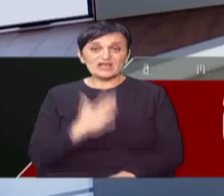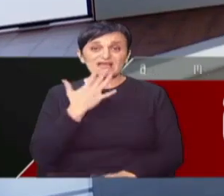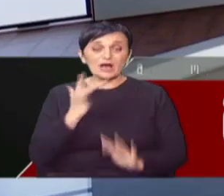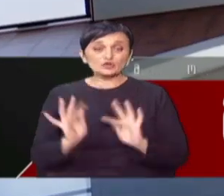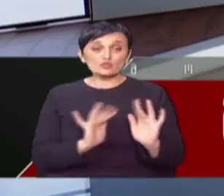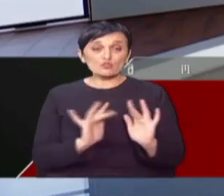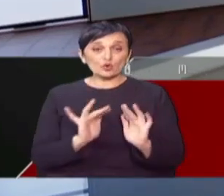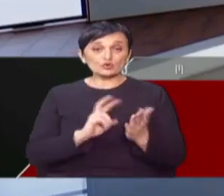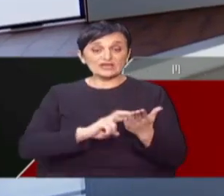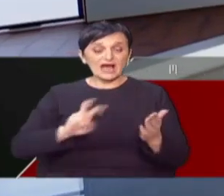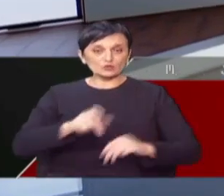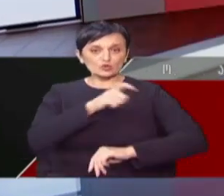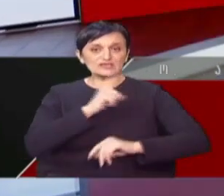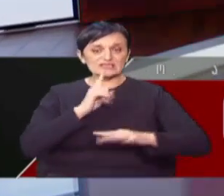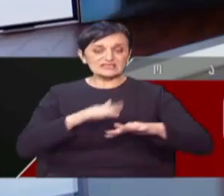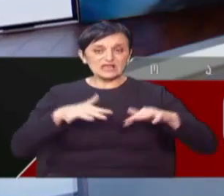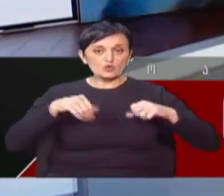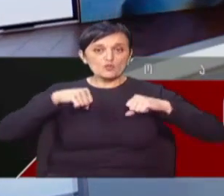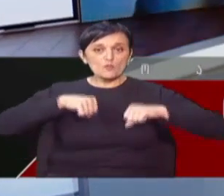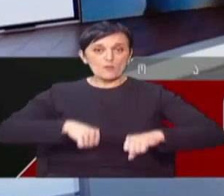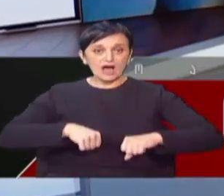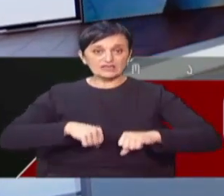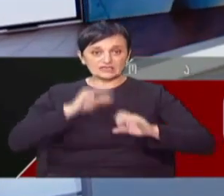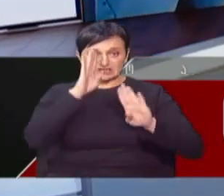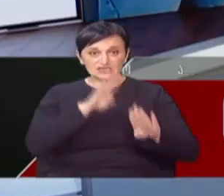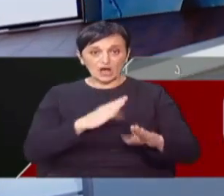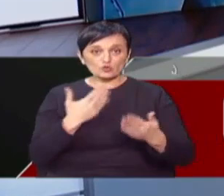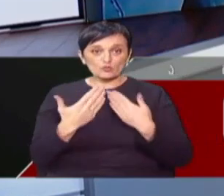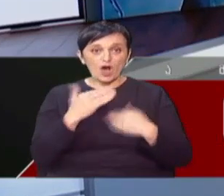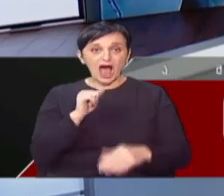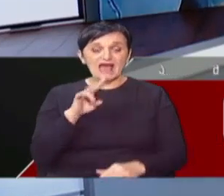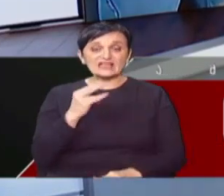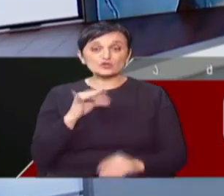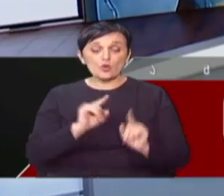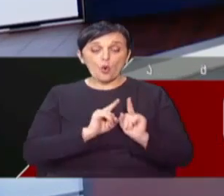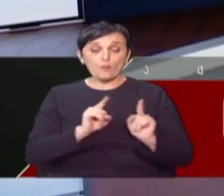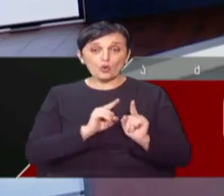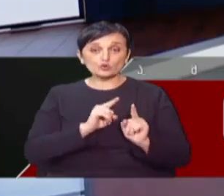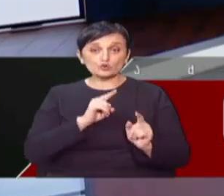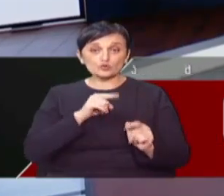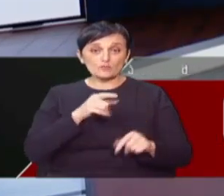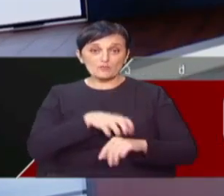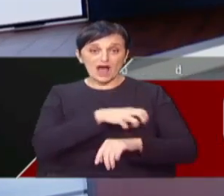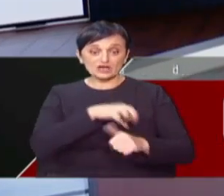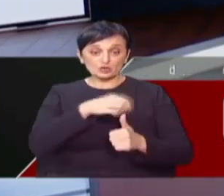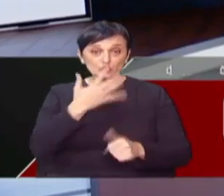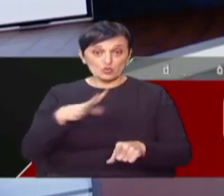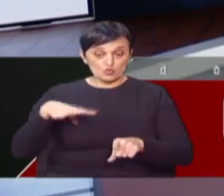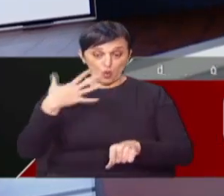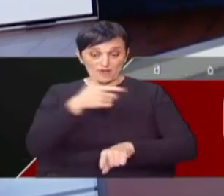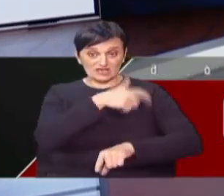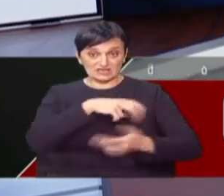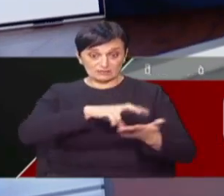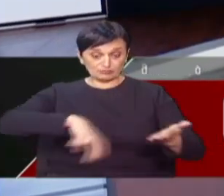Nacionaluri mojraobidan gasul tsevrebs sakrebuloshi mandatebis datoebisken mouzodeb sanatsitlidze opozitsiuri partiis lideri miichnevs rom tu mqopili tsevrebi